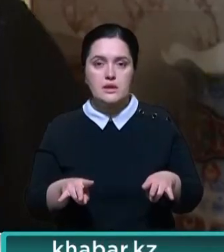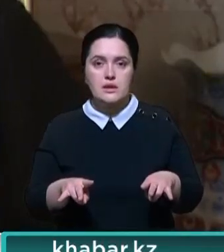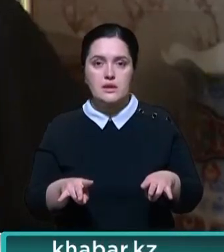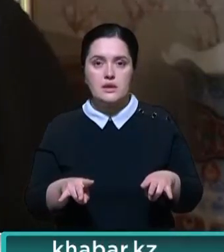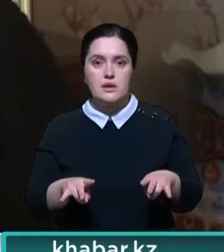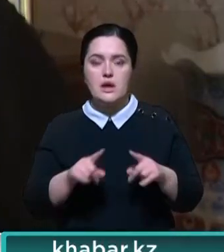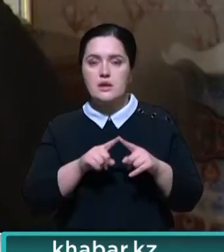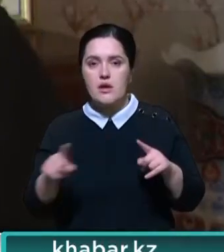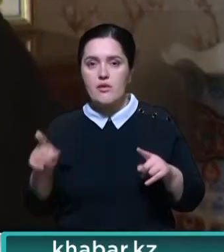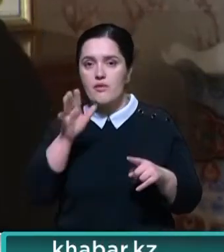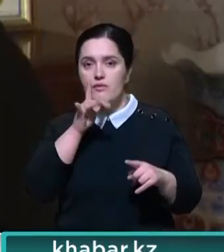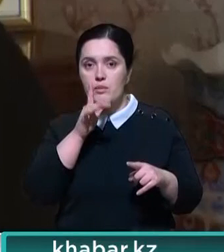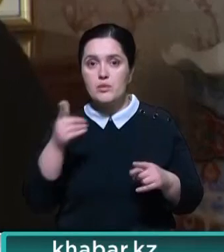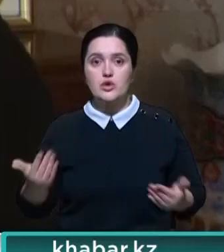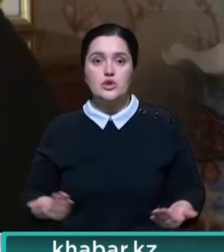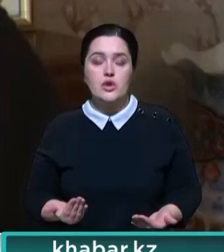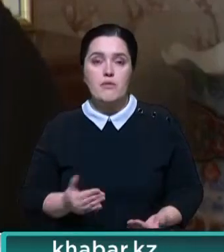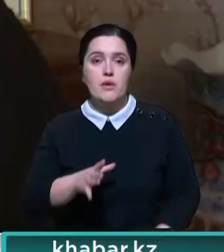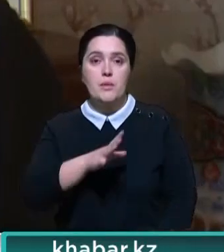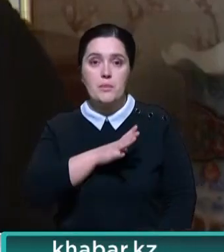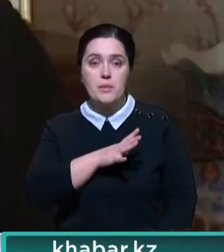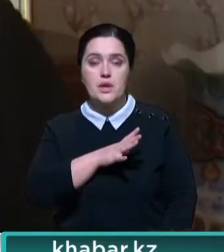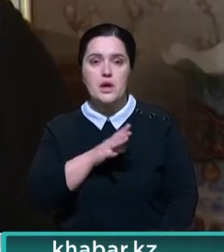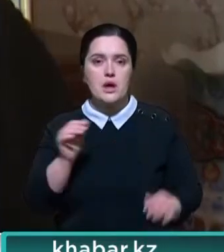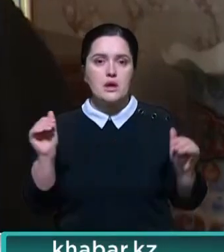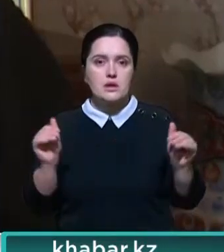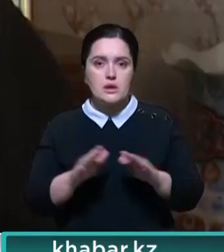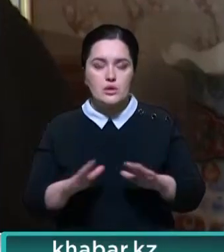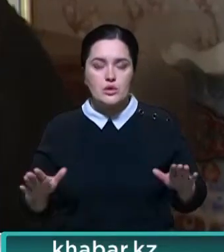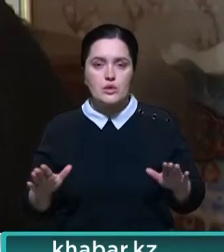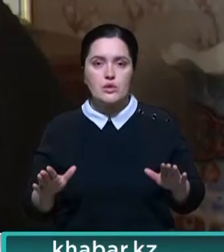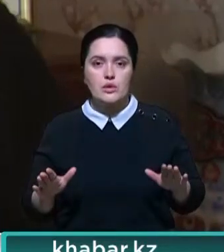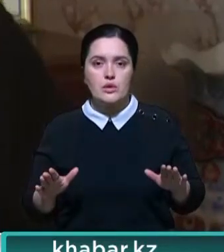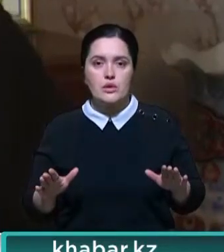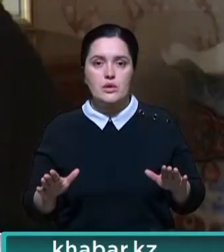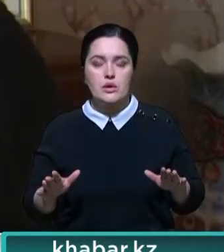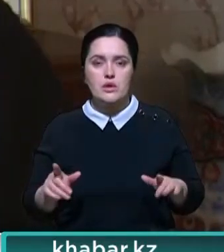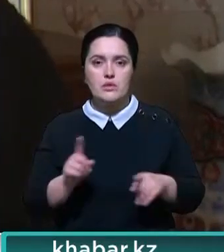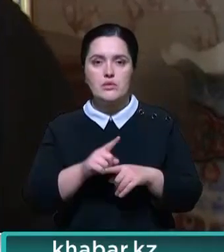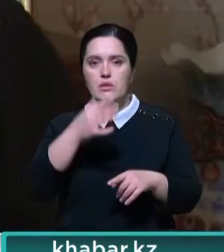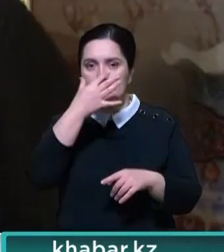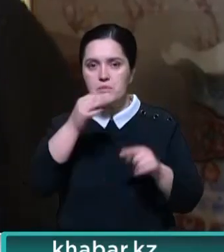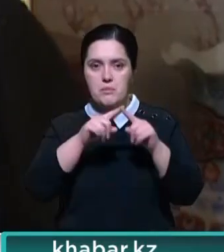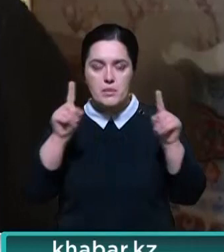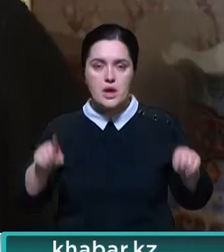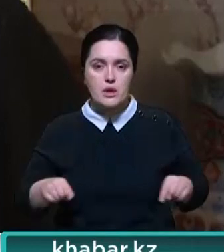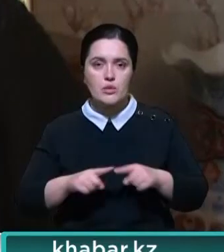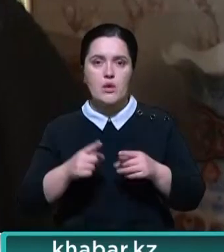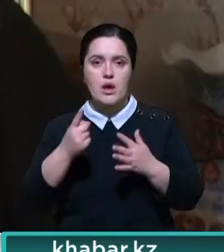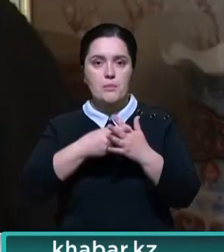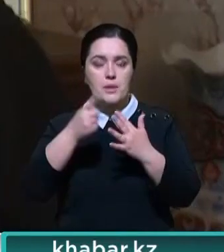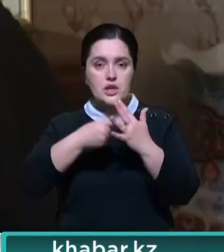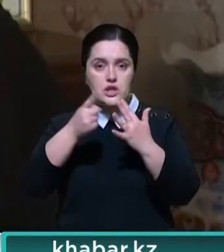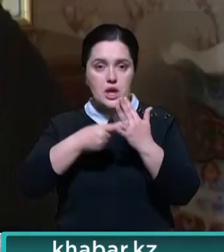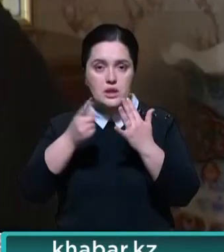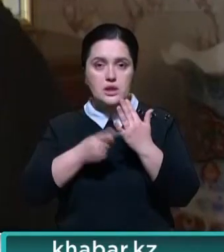сохранились с того времени, когда она была жива. Практически нетронутые, вплоть до носового платка, перчатки, та